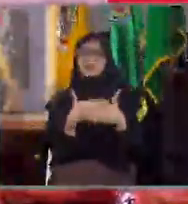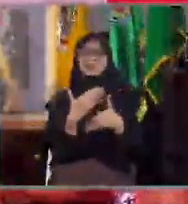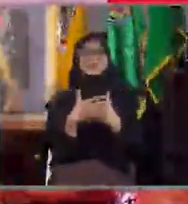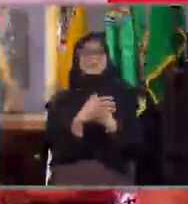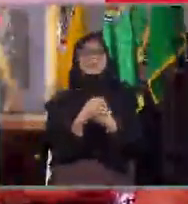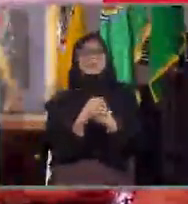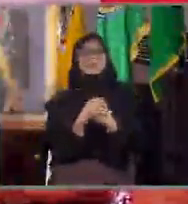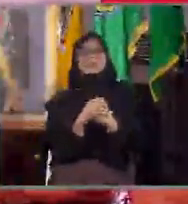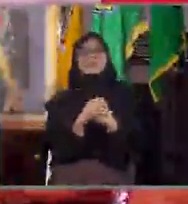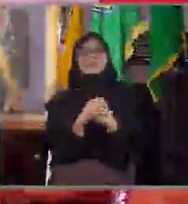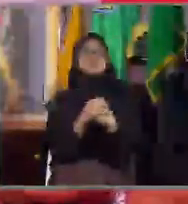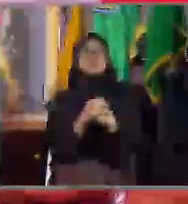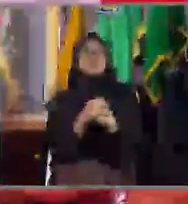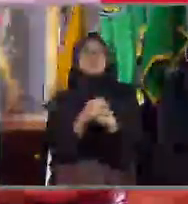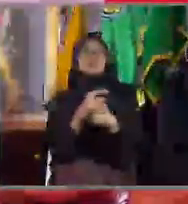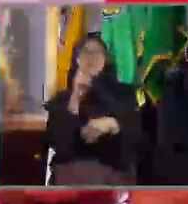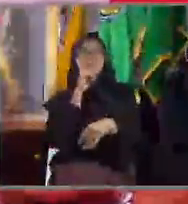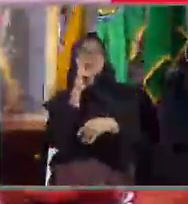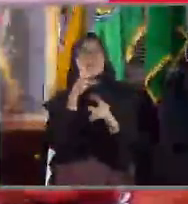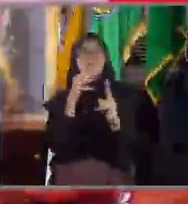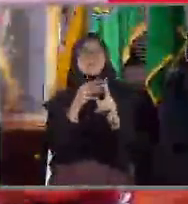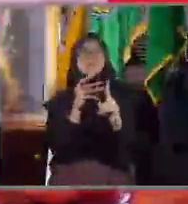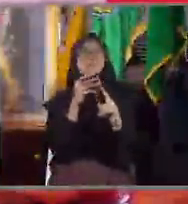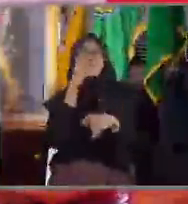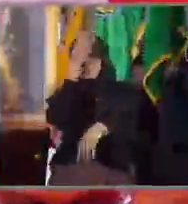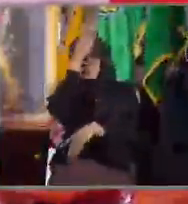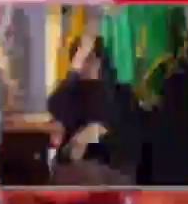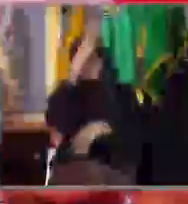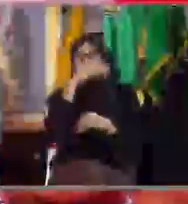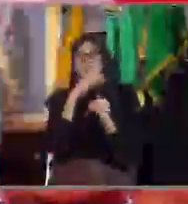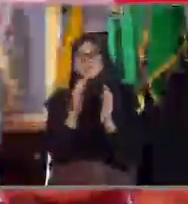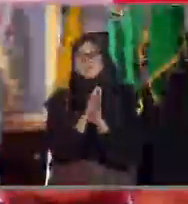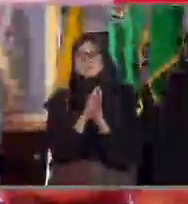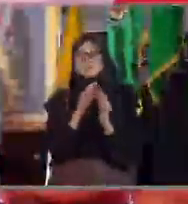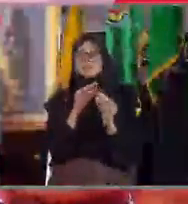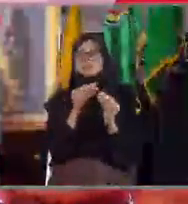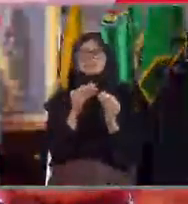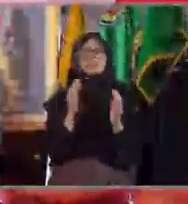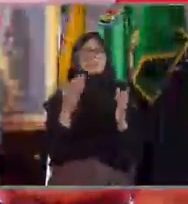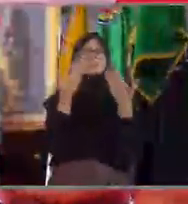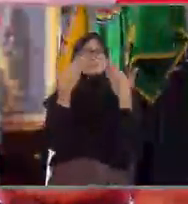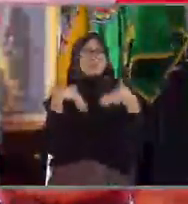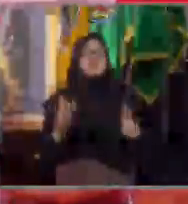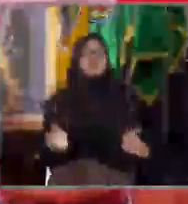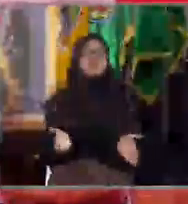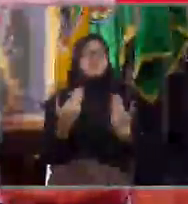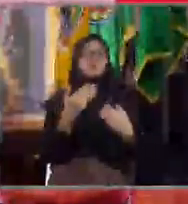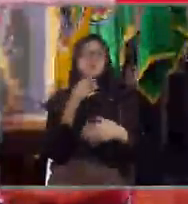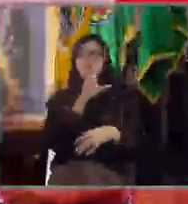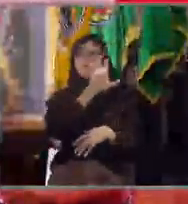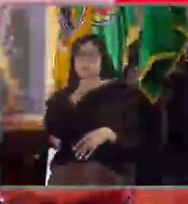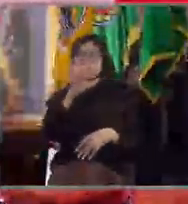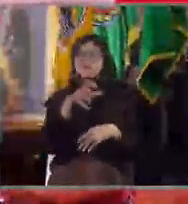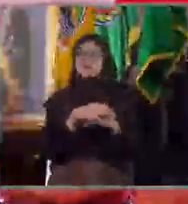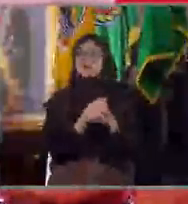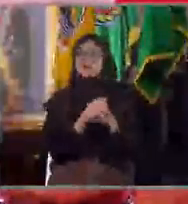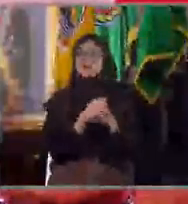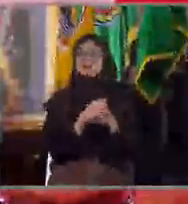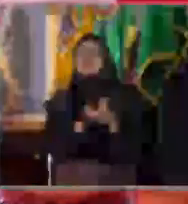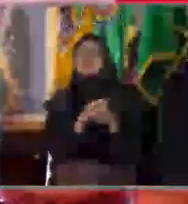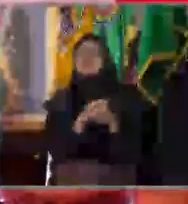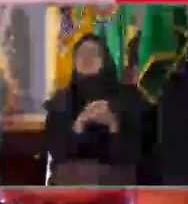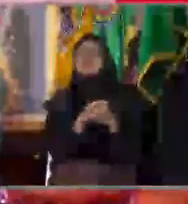bapaknya user mati tapi dari DPD RI tentunya mengapresiasi kegiatan seperti ini dan tentunya